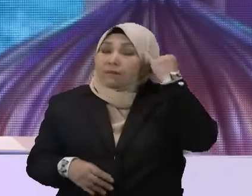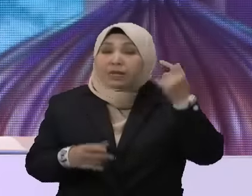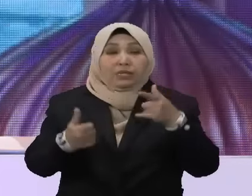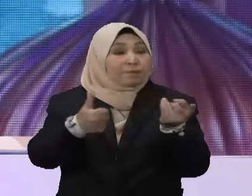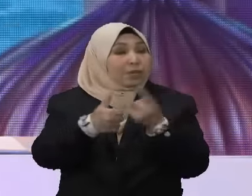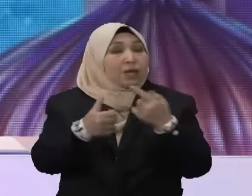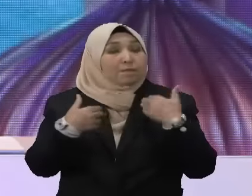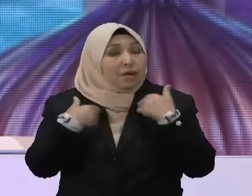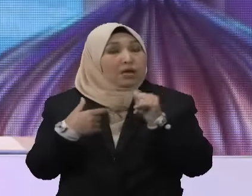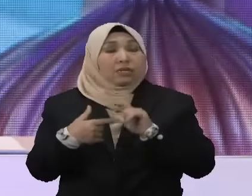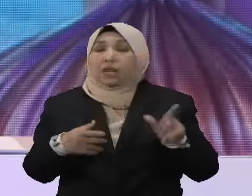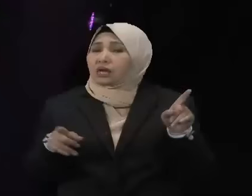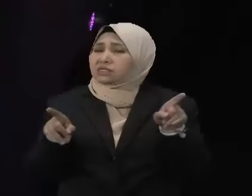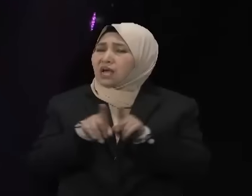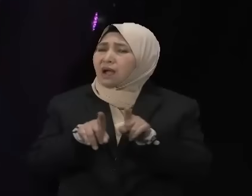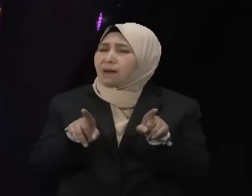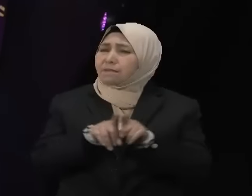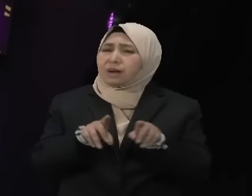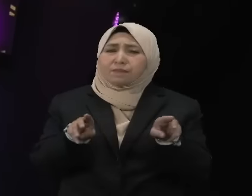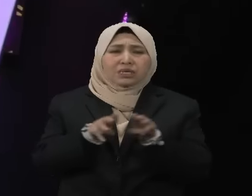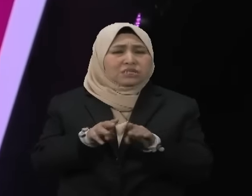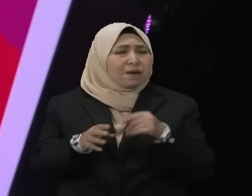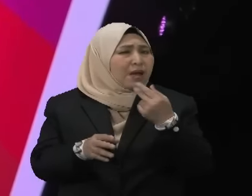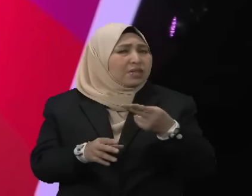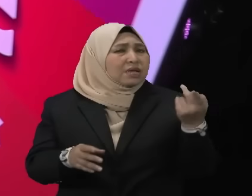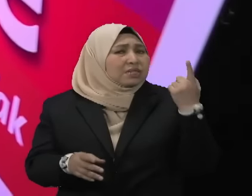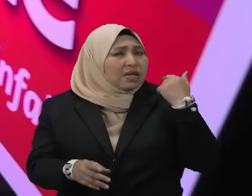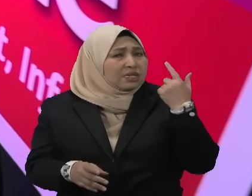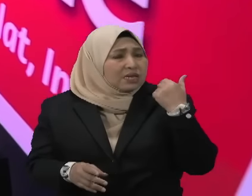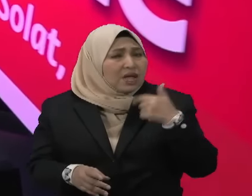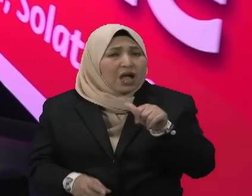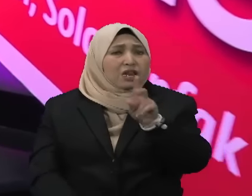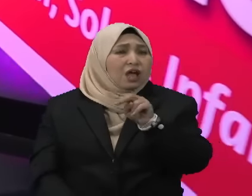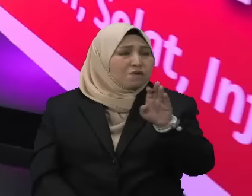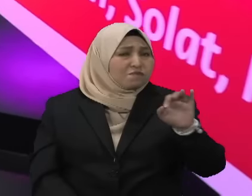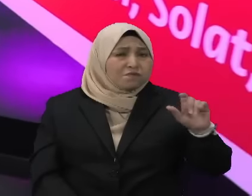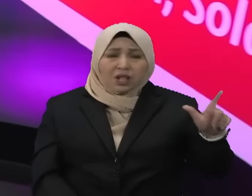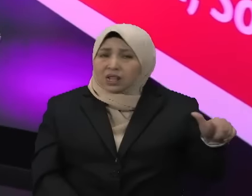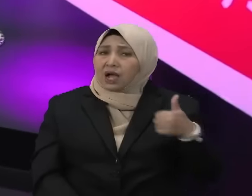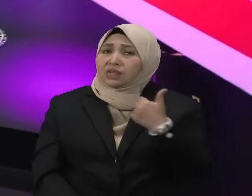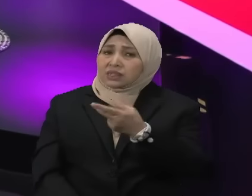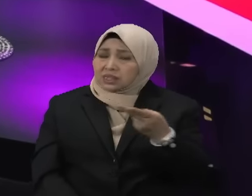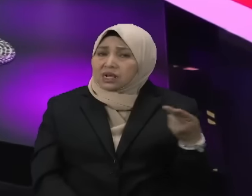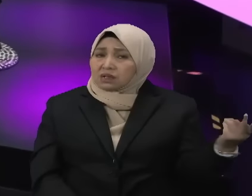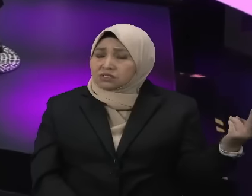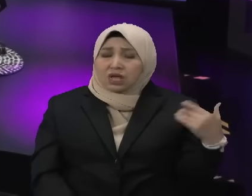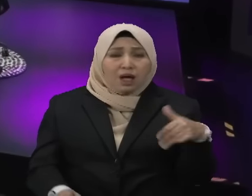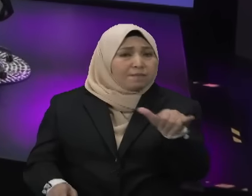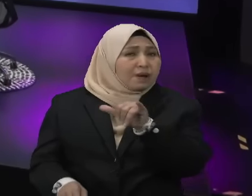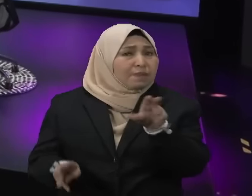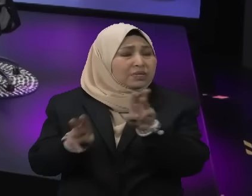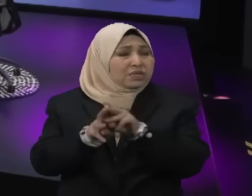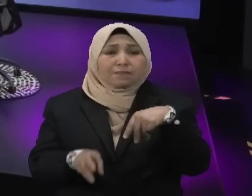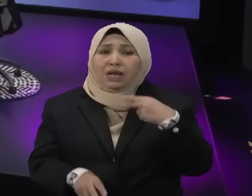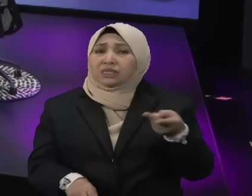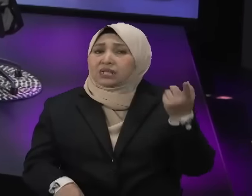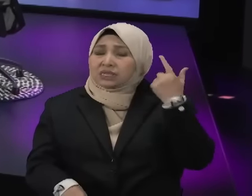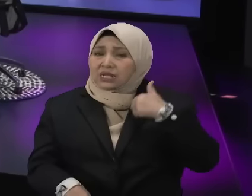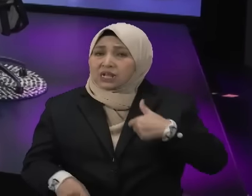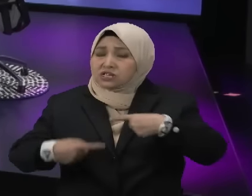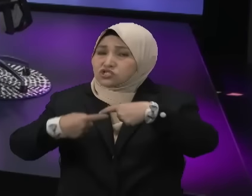adalah seperti mana harta tadi, Al-Anfal, kita bercerita berkaitan dengan harta. Seperti mana harta itu